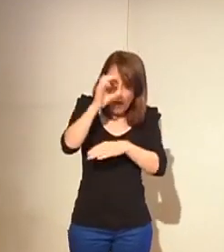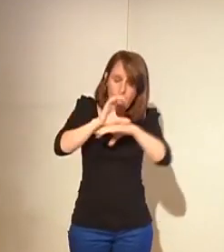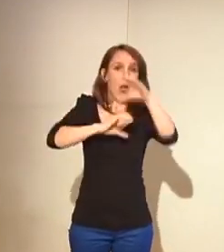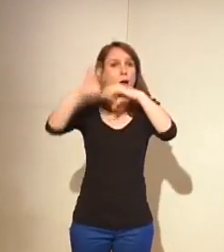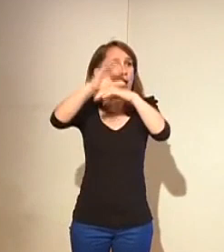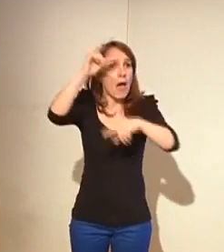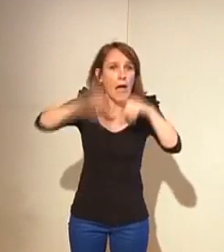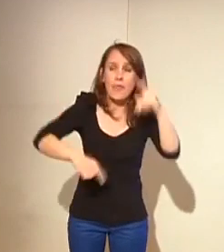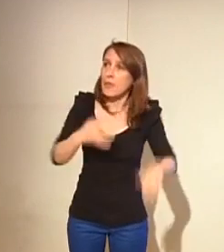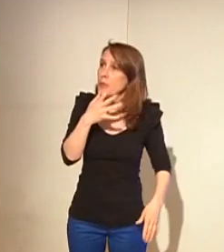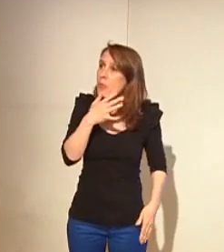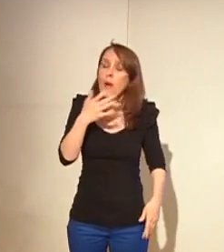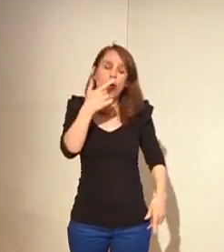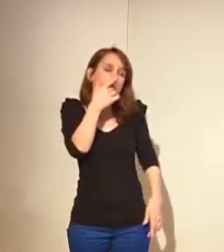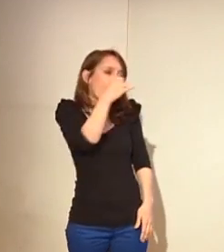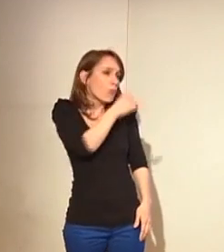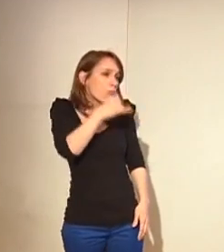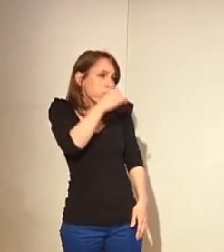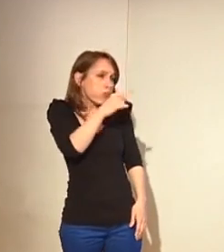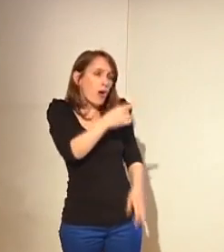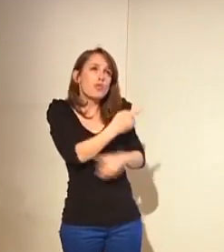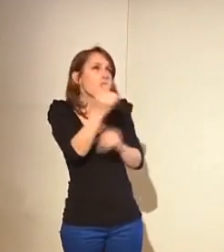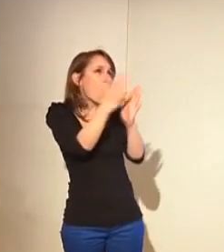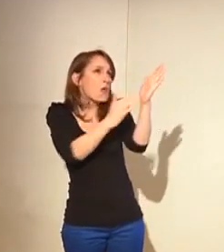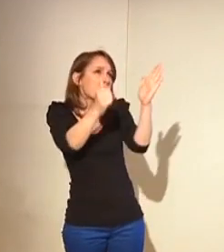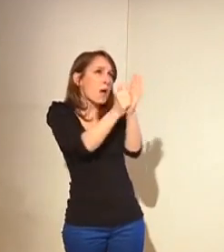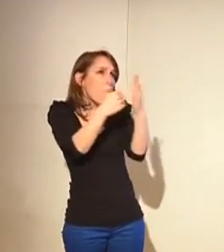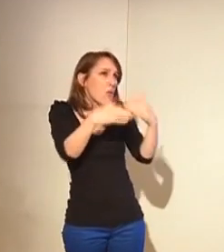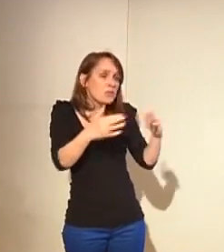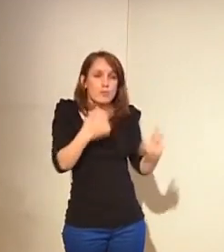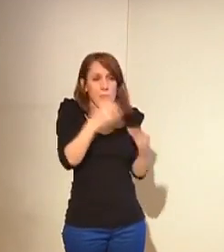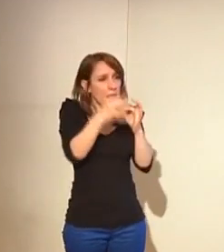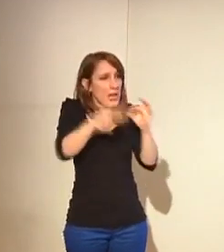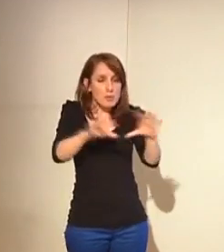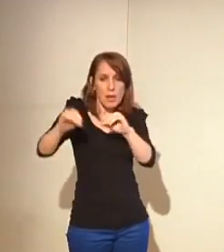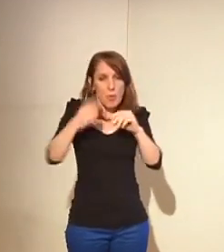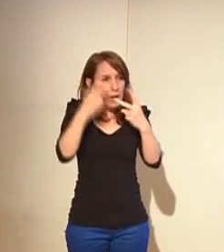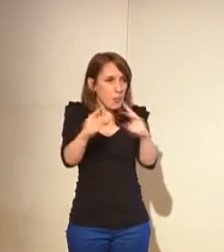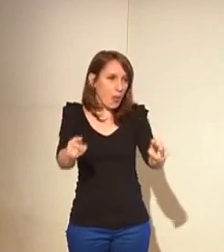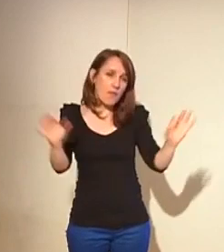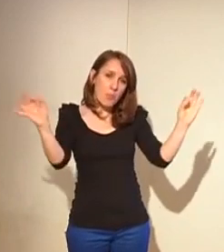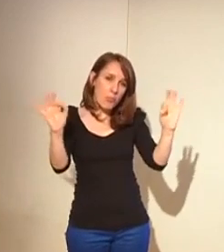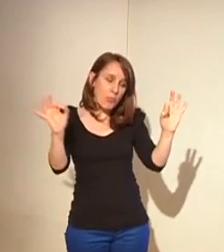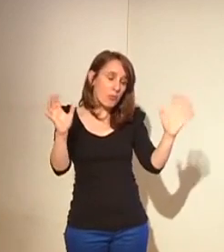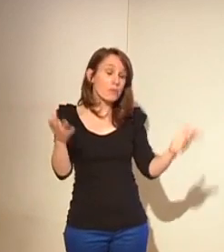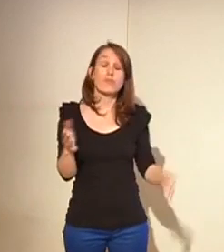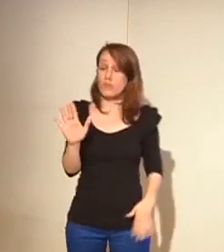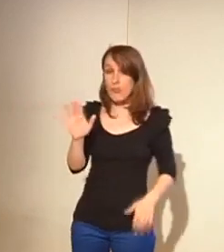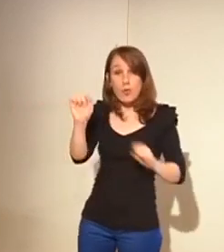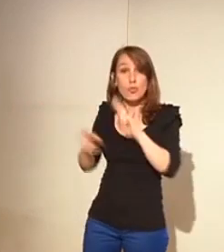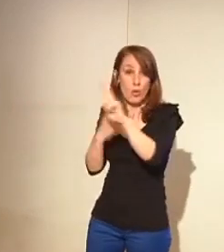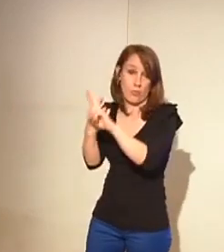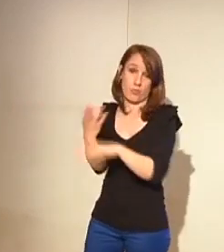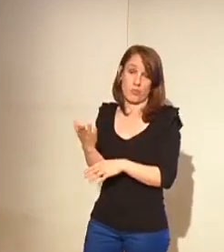cel c'est seulement symbolique et sans réel impact sur les grands enjeux de notre ville je souhaite répondre que sur 6